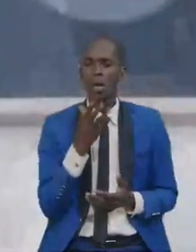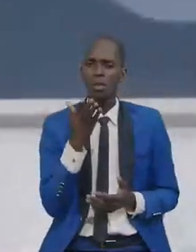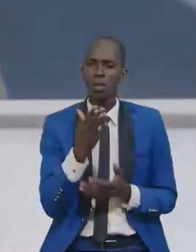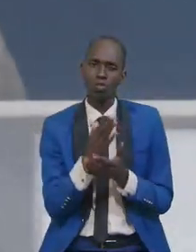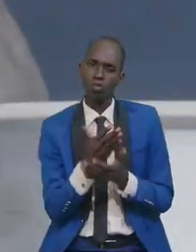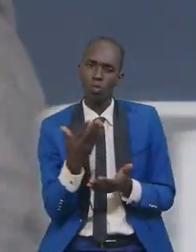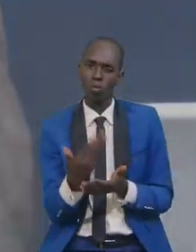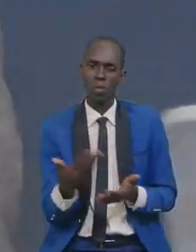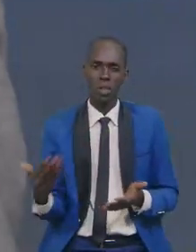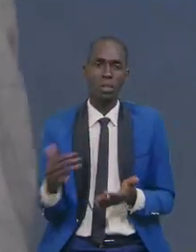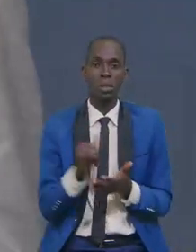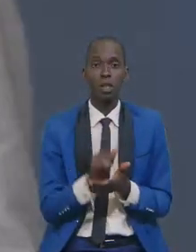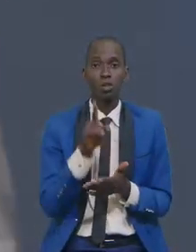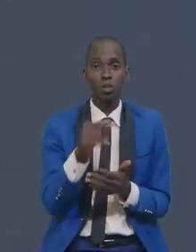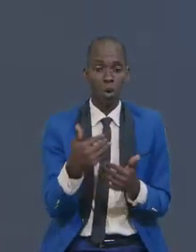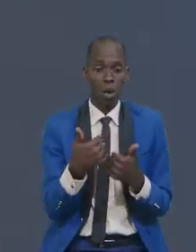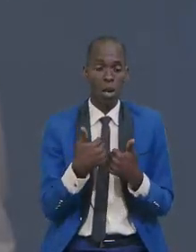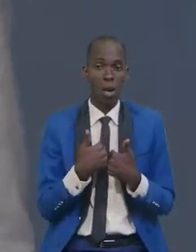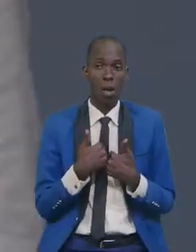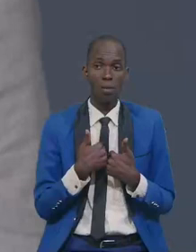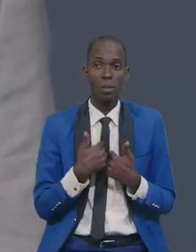Est-ce qu'il y a des choses que tu as,